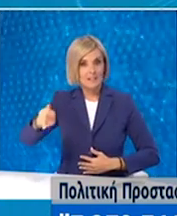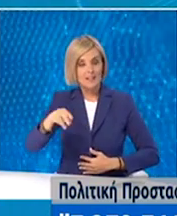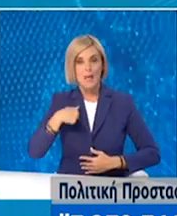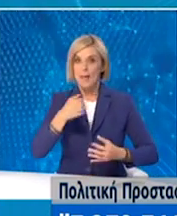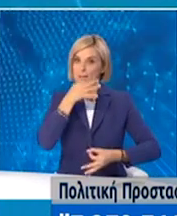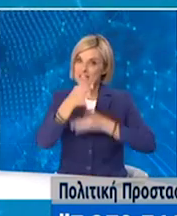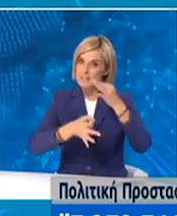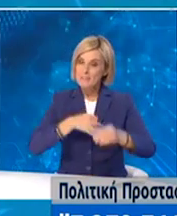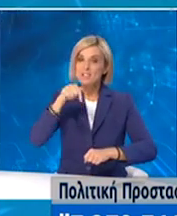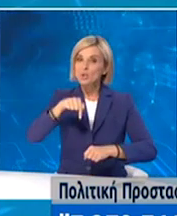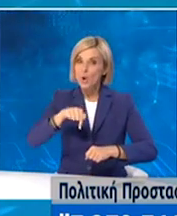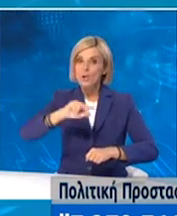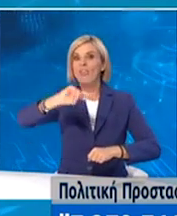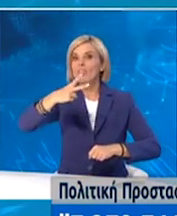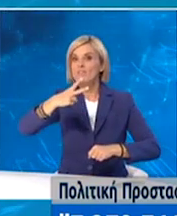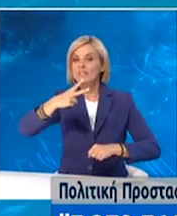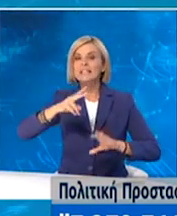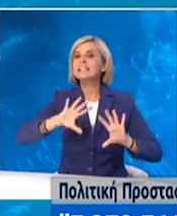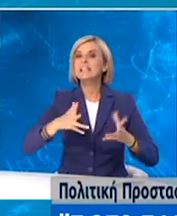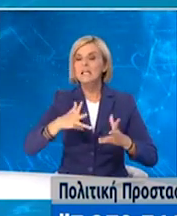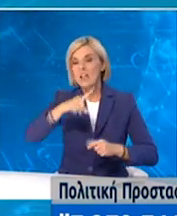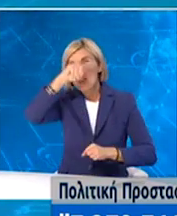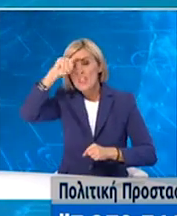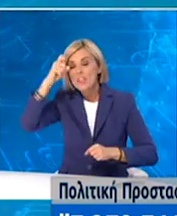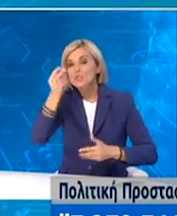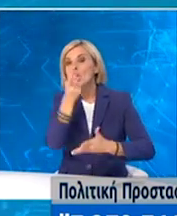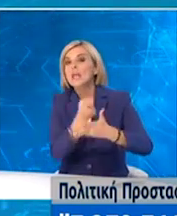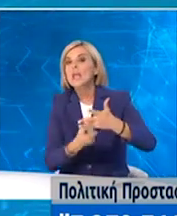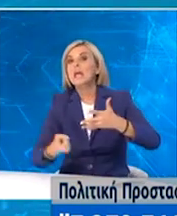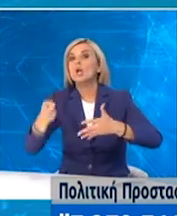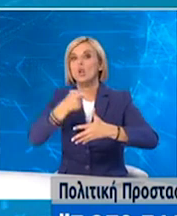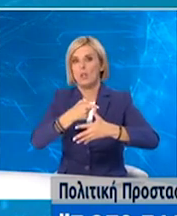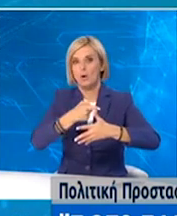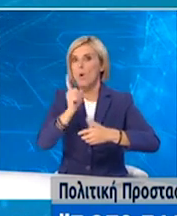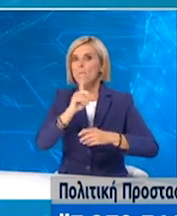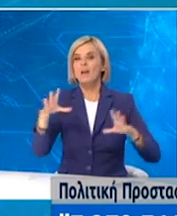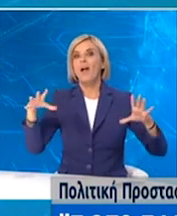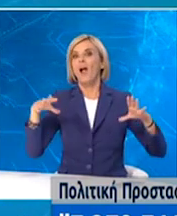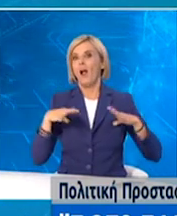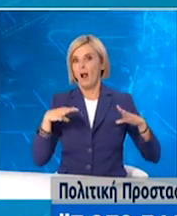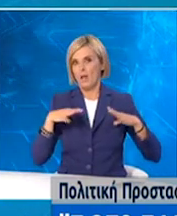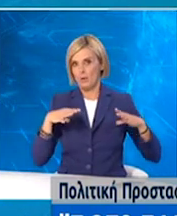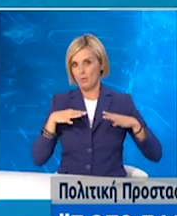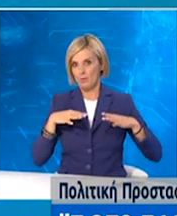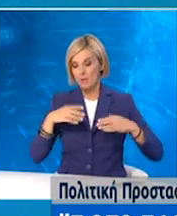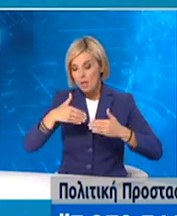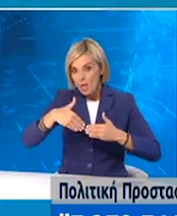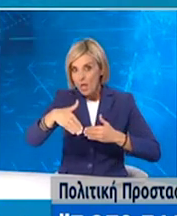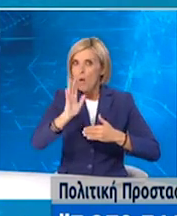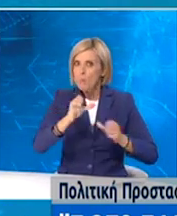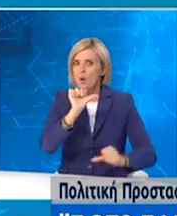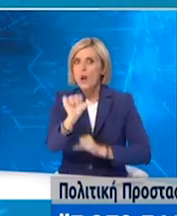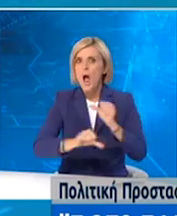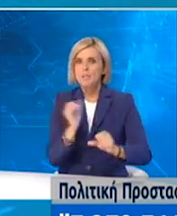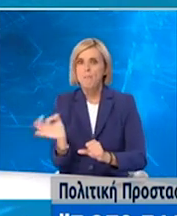φάση της προσπάθειάς μας είναι πιο δύσκολη, πιο απαιτητική από την πρώτη. Γι' αυτό και δεν πρέπει να εφησυχάζουμε, γιατί η κατάσταση μπορεί να αλλάξει